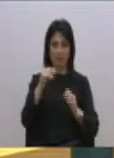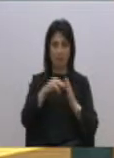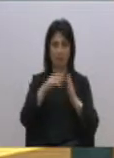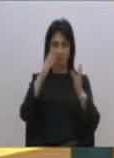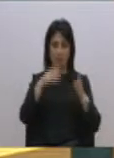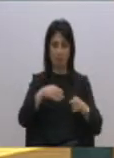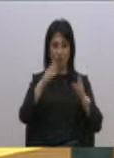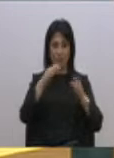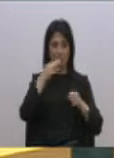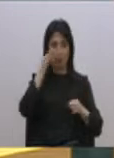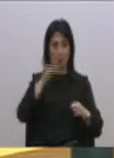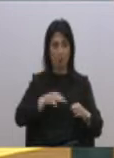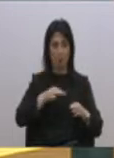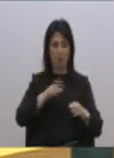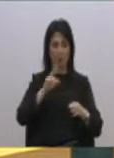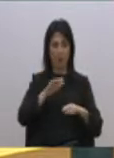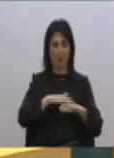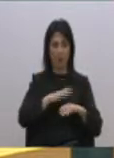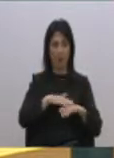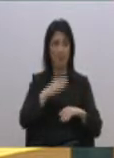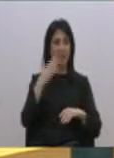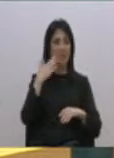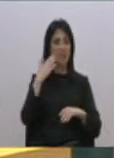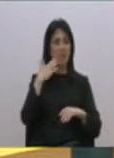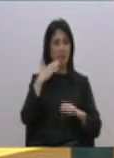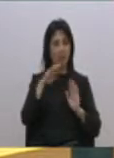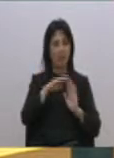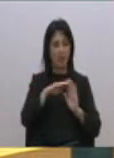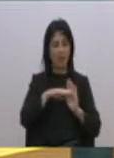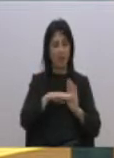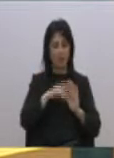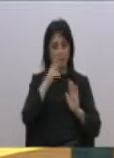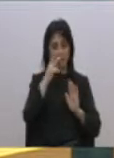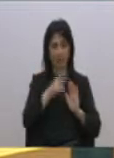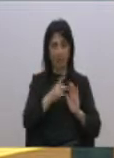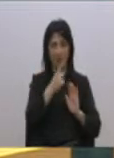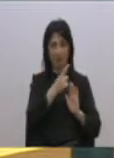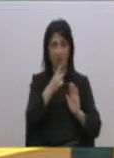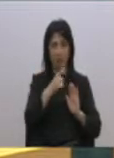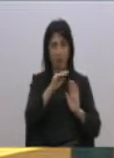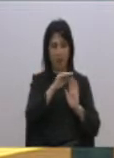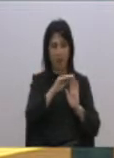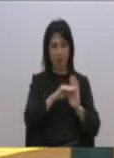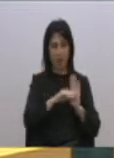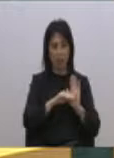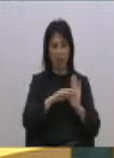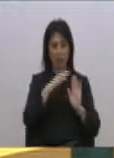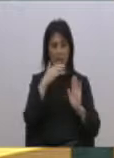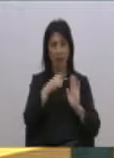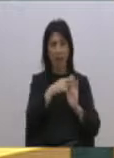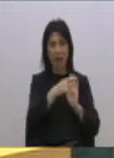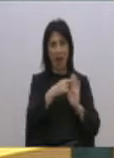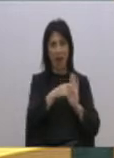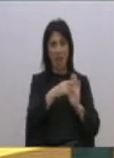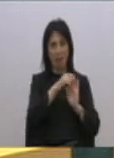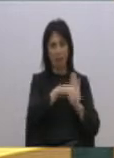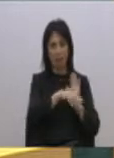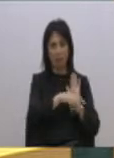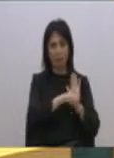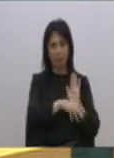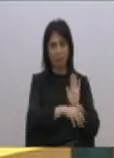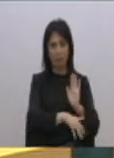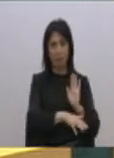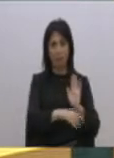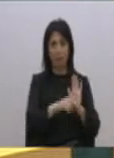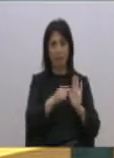შეფასება კომპეტენტურობის და კეთილსინდისიერების კრიტერიუმის მიხედვით და თითოეულ კრიტერიუმს აქვს მრავალი მახასიათებელი.